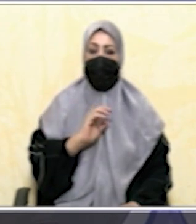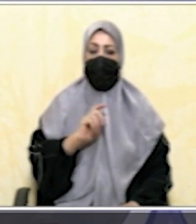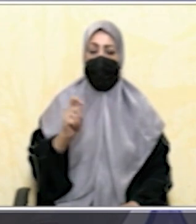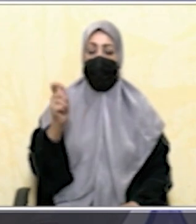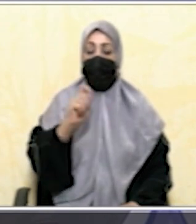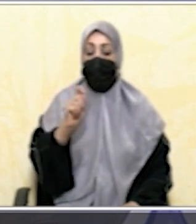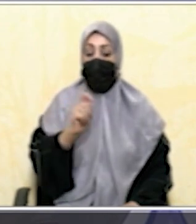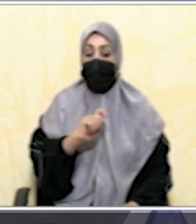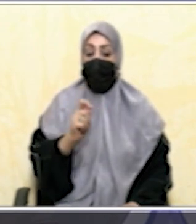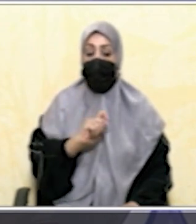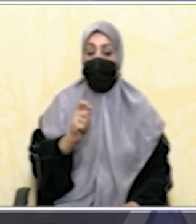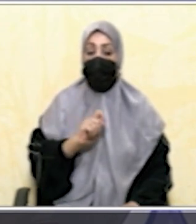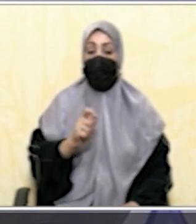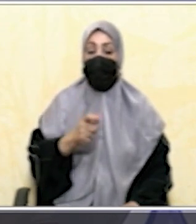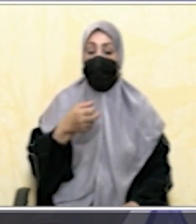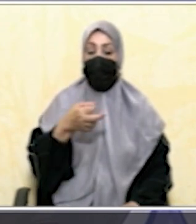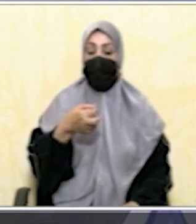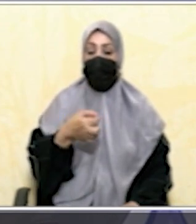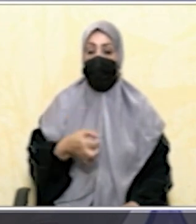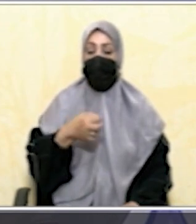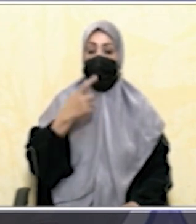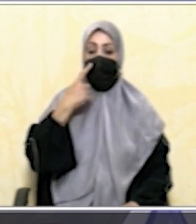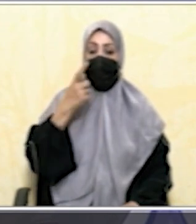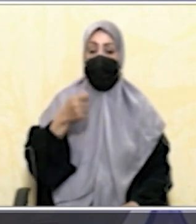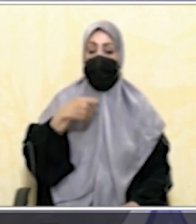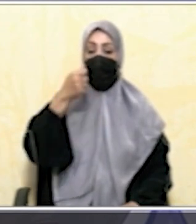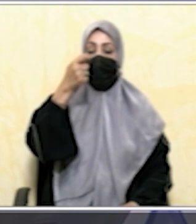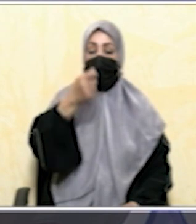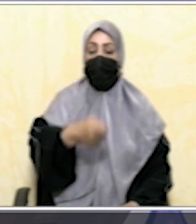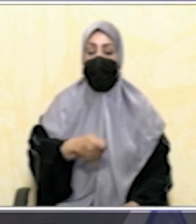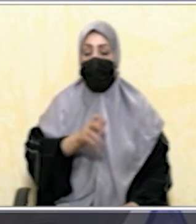او قيمه صرفها الان في سعر السوق كم تساوي